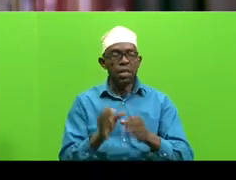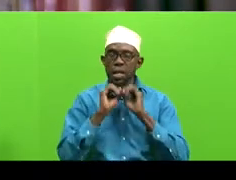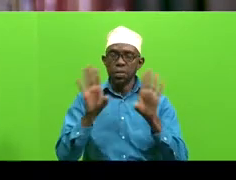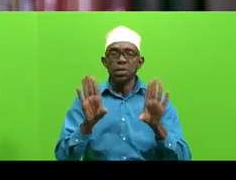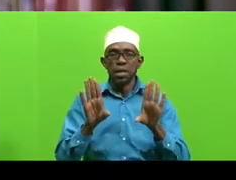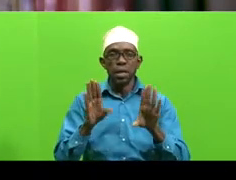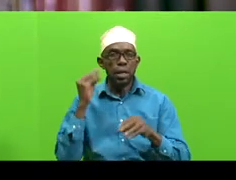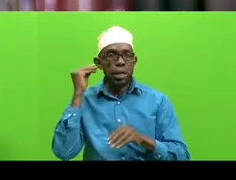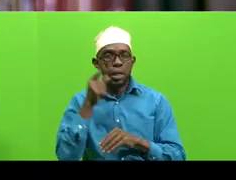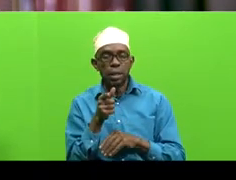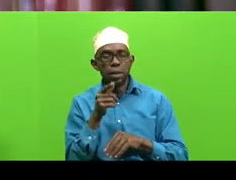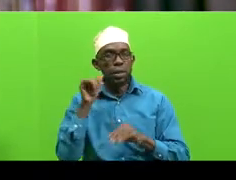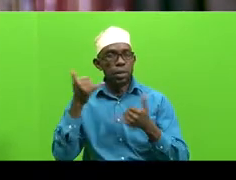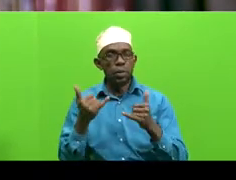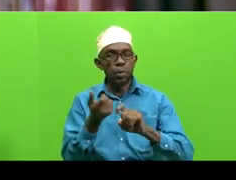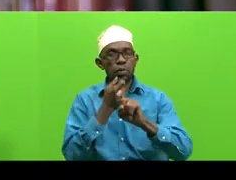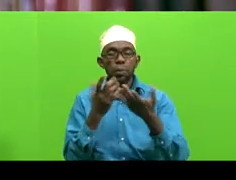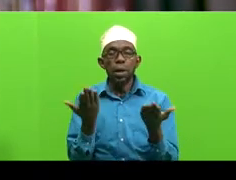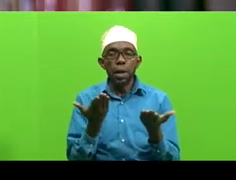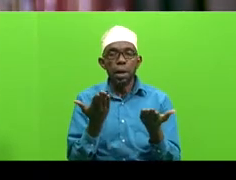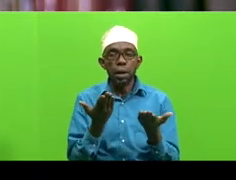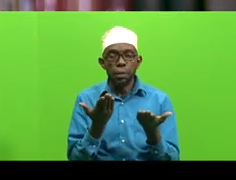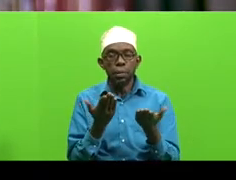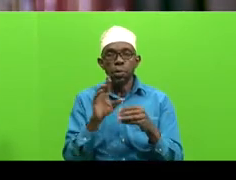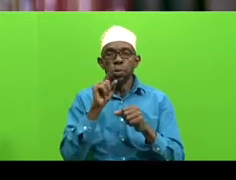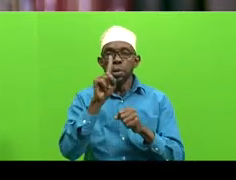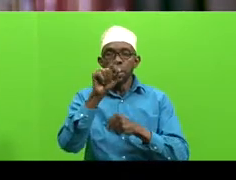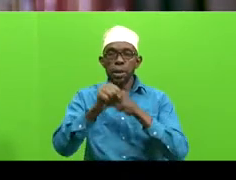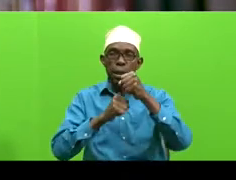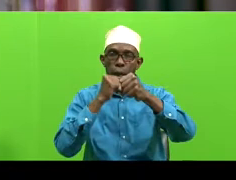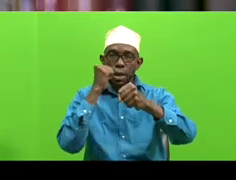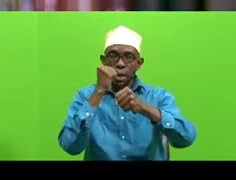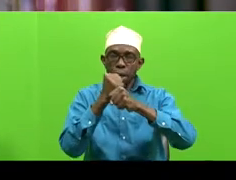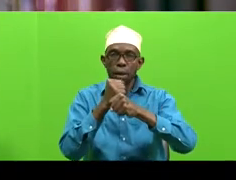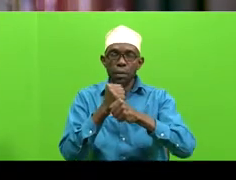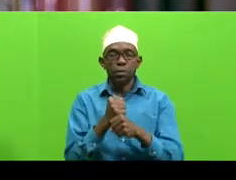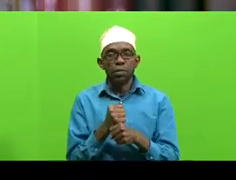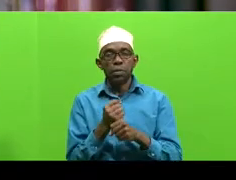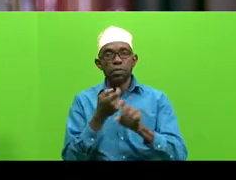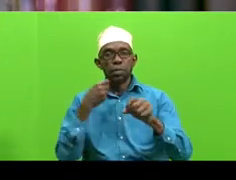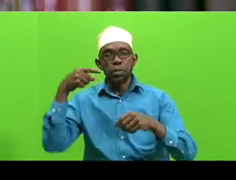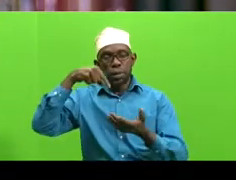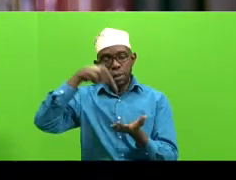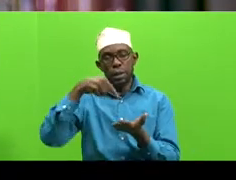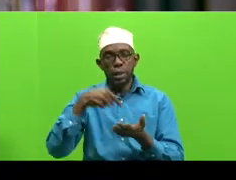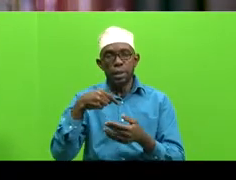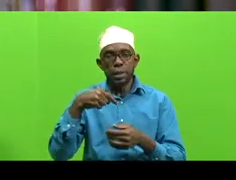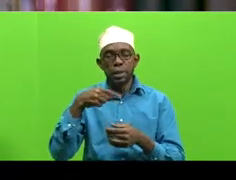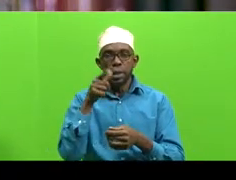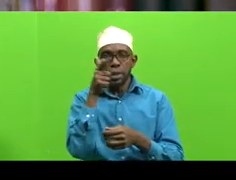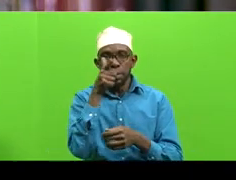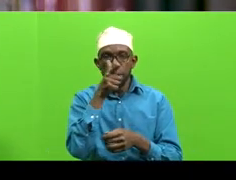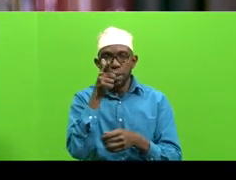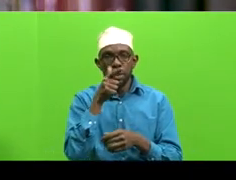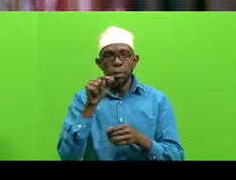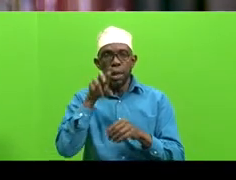Watu wakisikia habari fulani, umetoa habari moja news, lakini mwaka mzima mtu akisikia habari kutoka kwa shirika hili anaona, ah, ngoja kwanza niulize